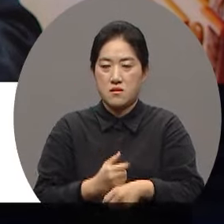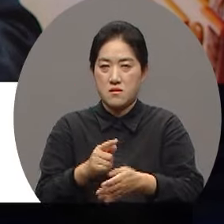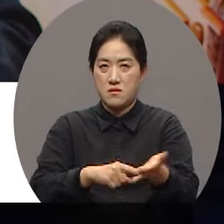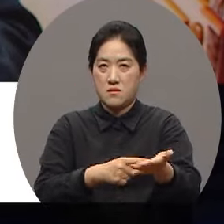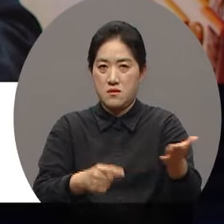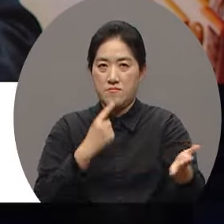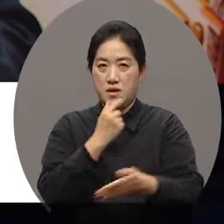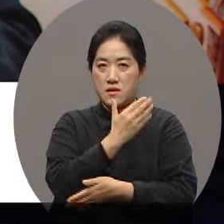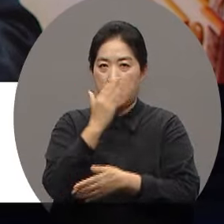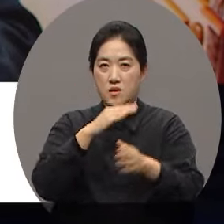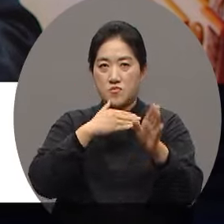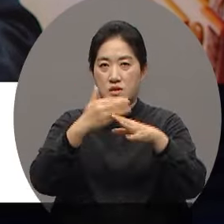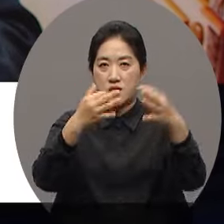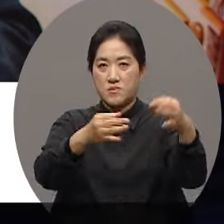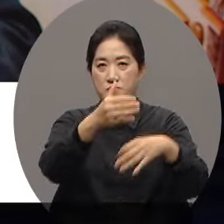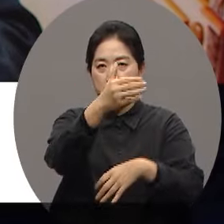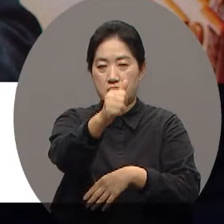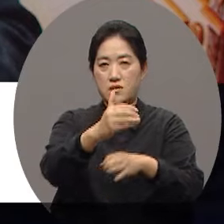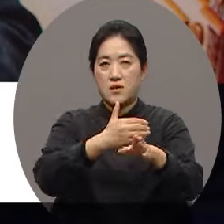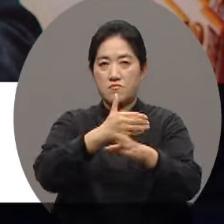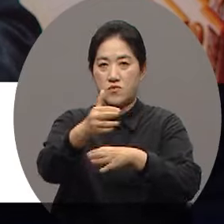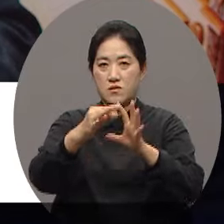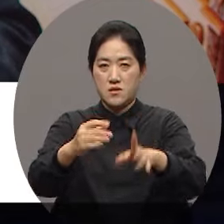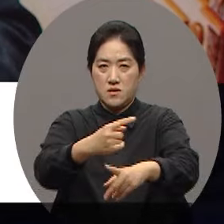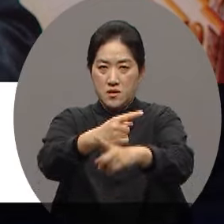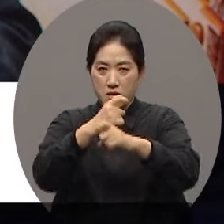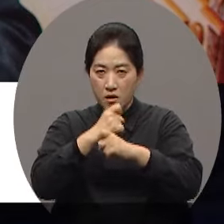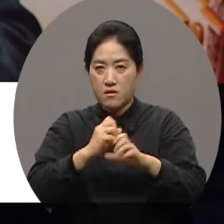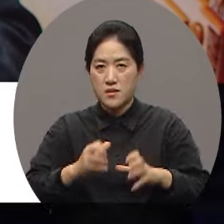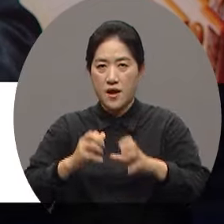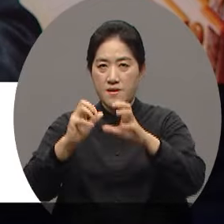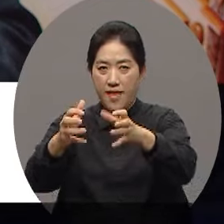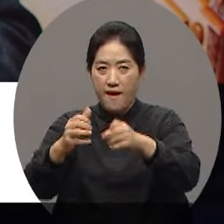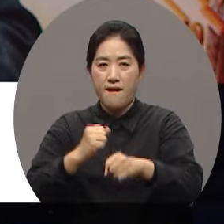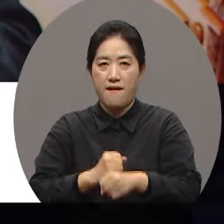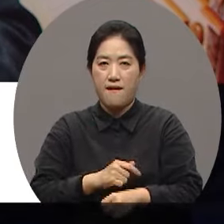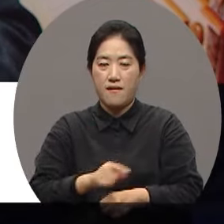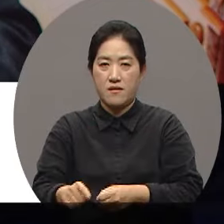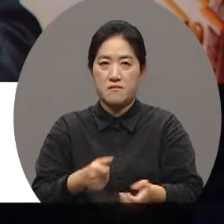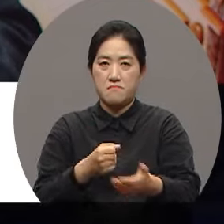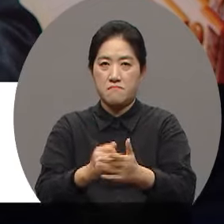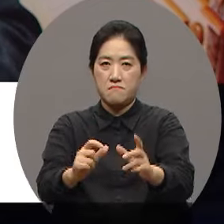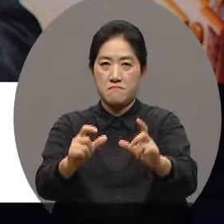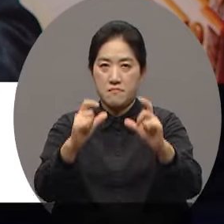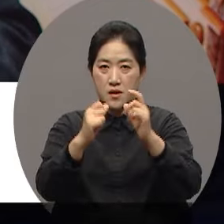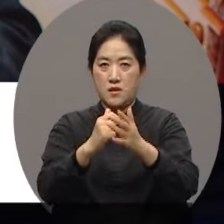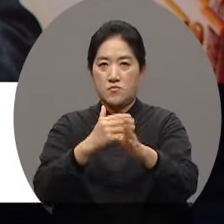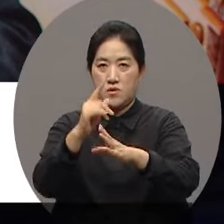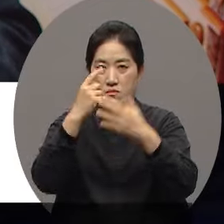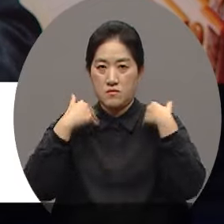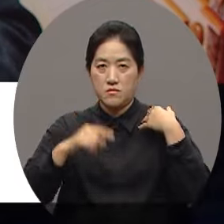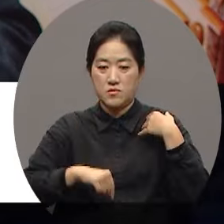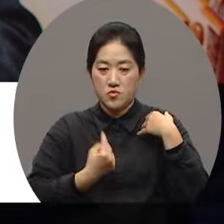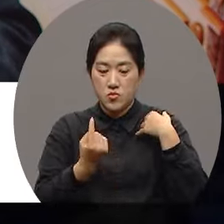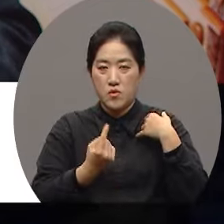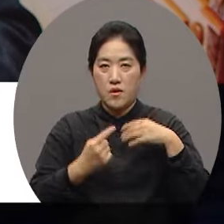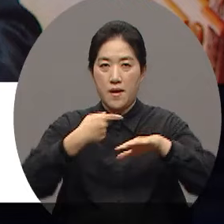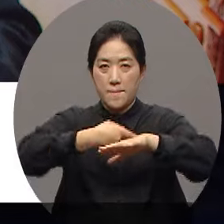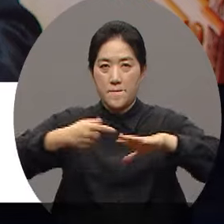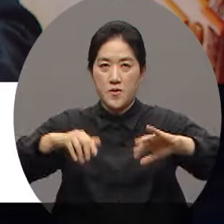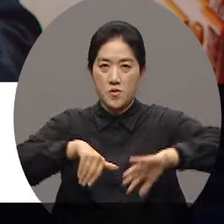밝혔습니다. 북한 김정은 국무위원장이 남북관계를 적대적 두 국가로 규정한 데 대해 북한 정권